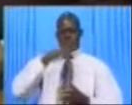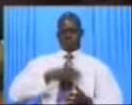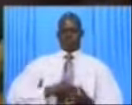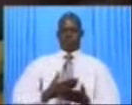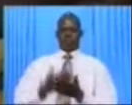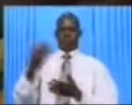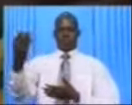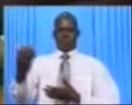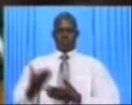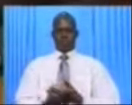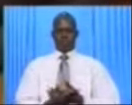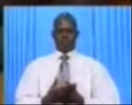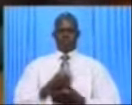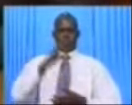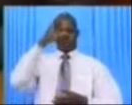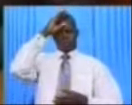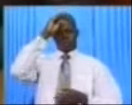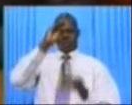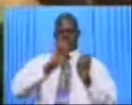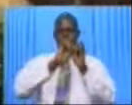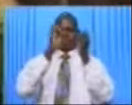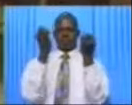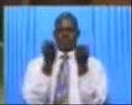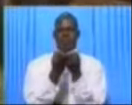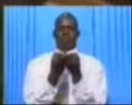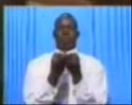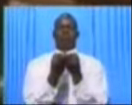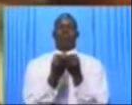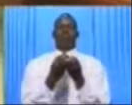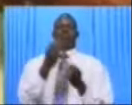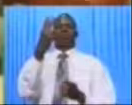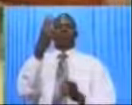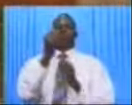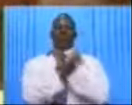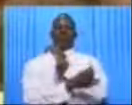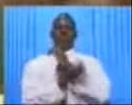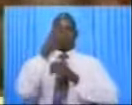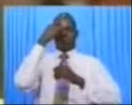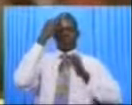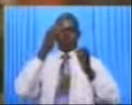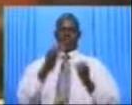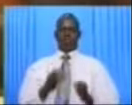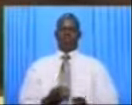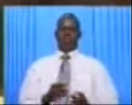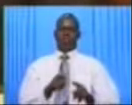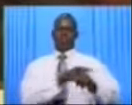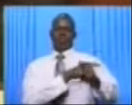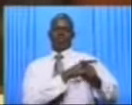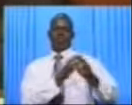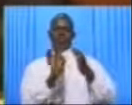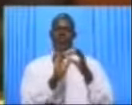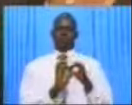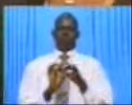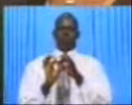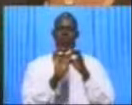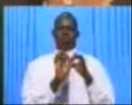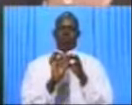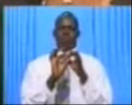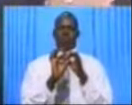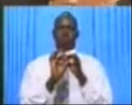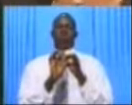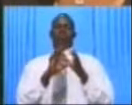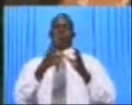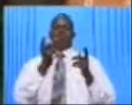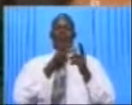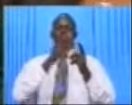à l'hôte de marque et à sa délégation. Les deux pays sont engagés dans une longue tradition de coopération et Luc